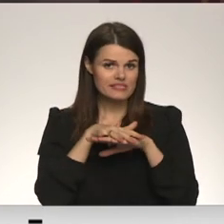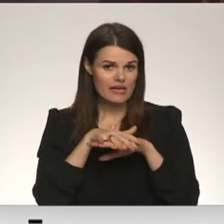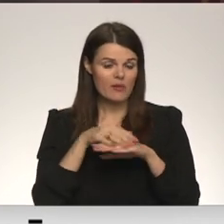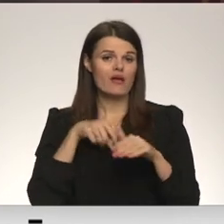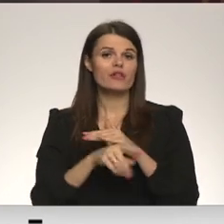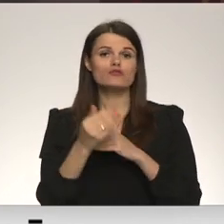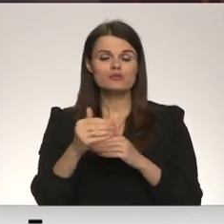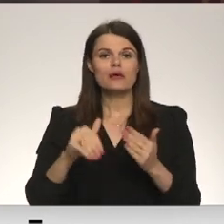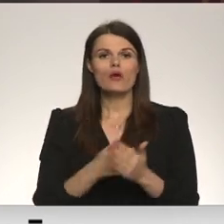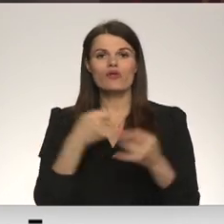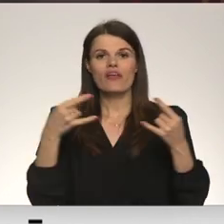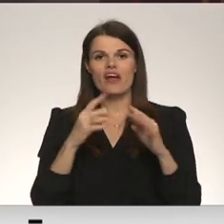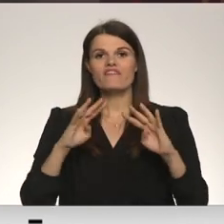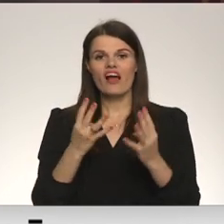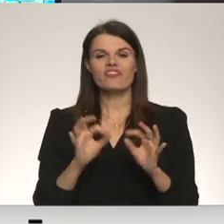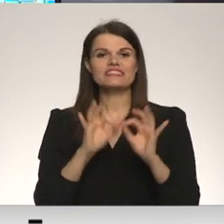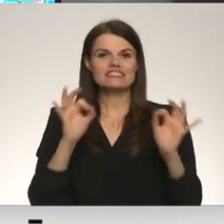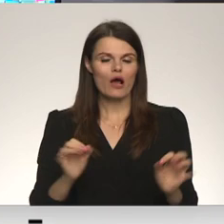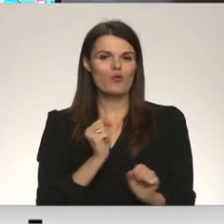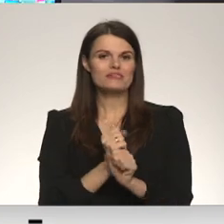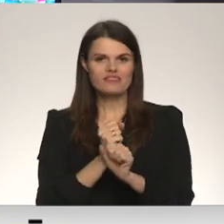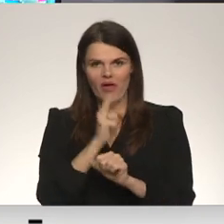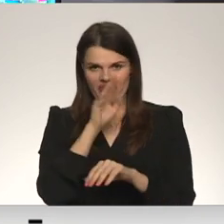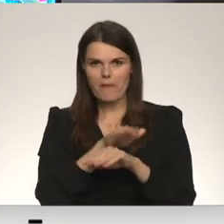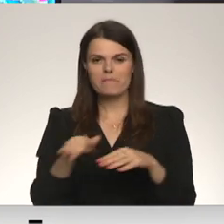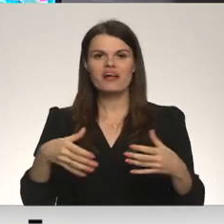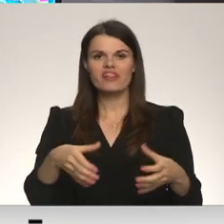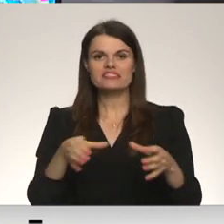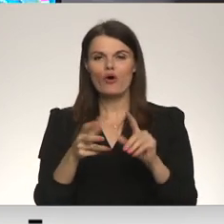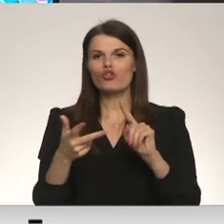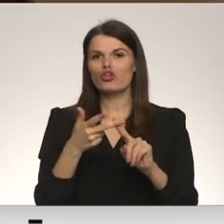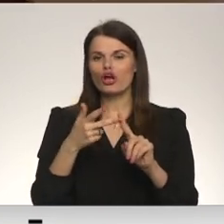jaunā televīzijas valde sākotnēji strādās nepilnā sastāvā